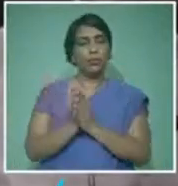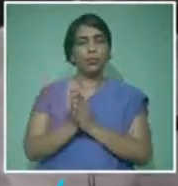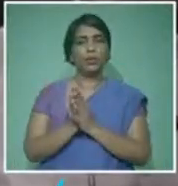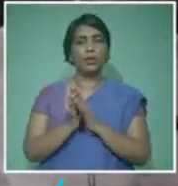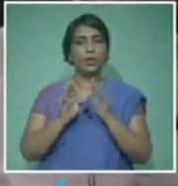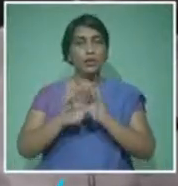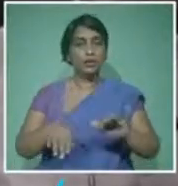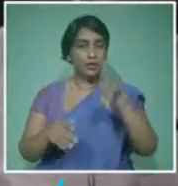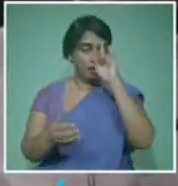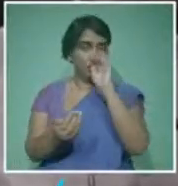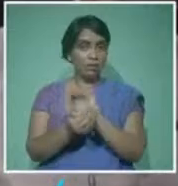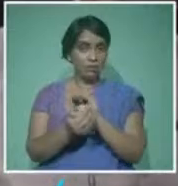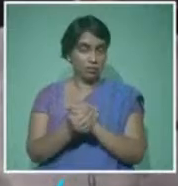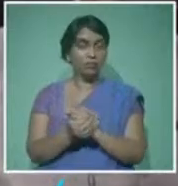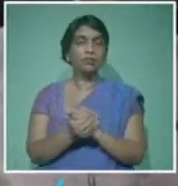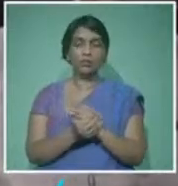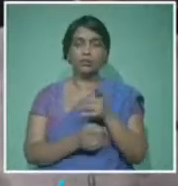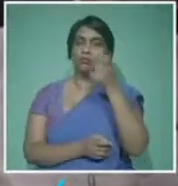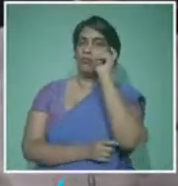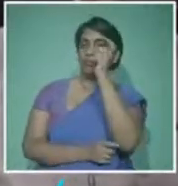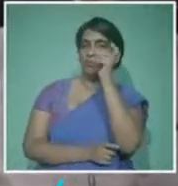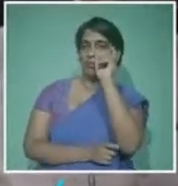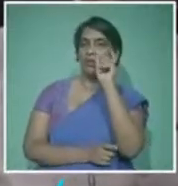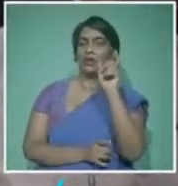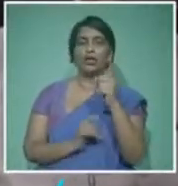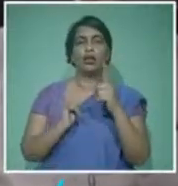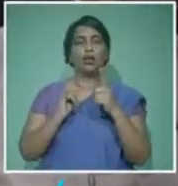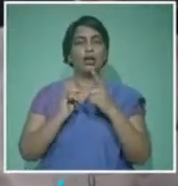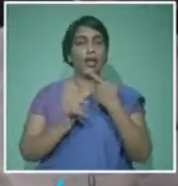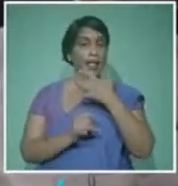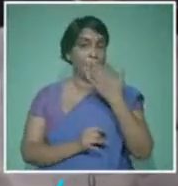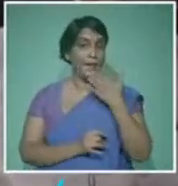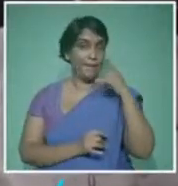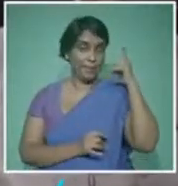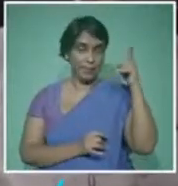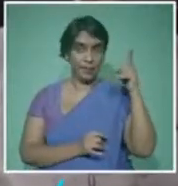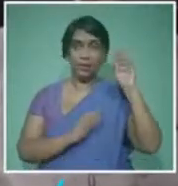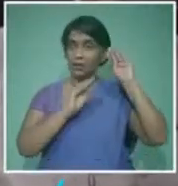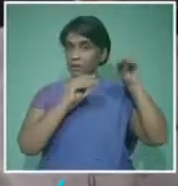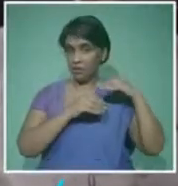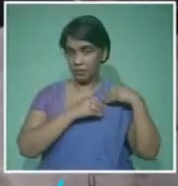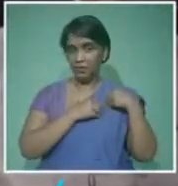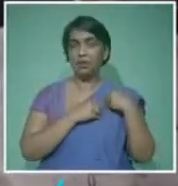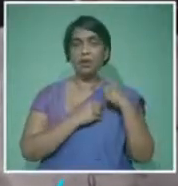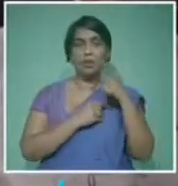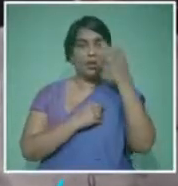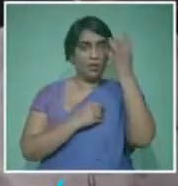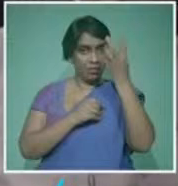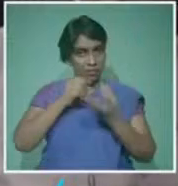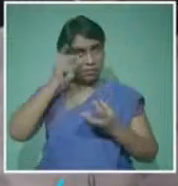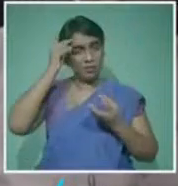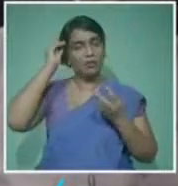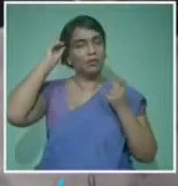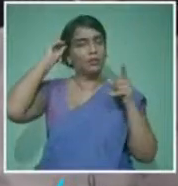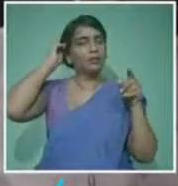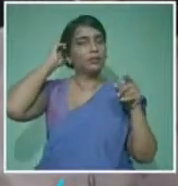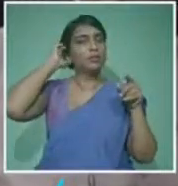the Children එක මේක සුපර්වයිස් කරනවා අර US Aid එකෙන්. හම් වෙච්ච තින් මාළු